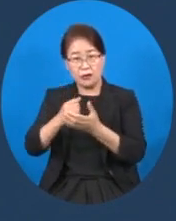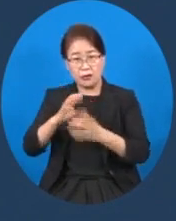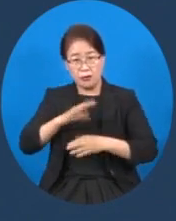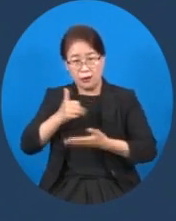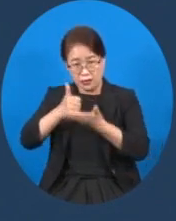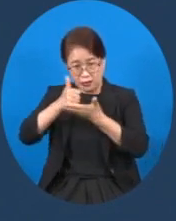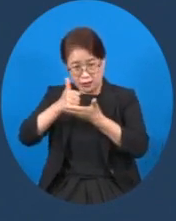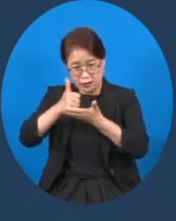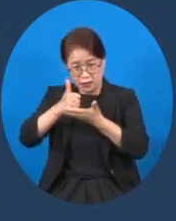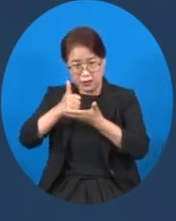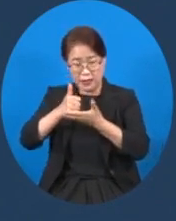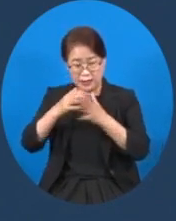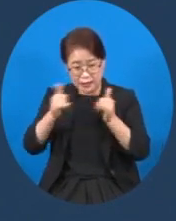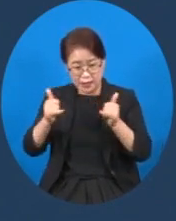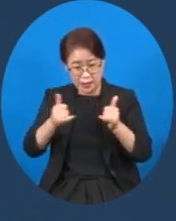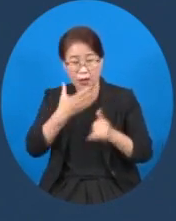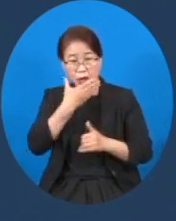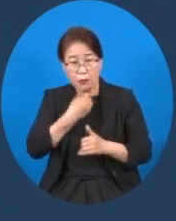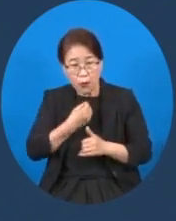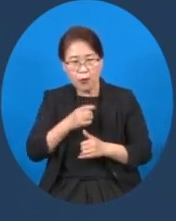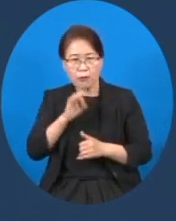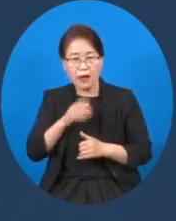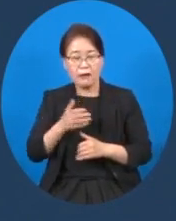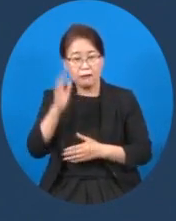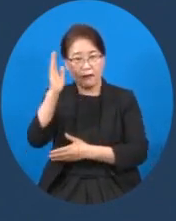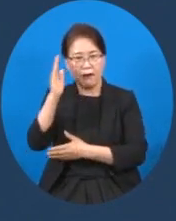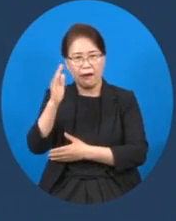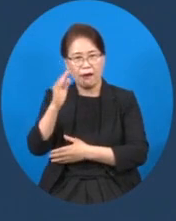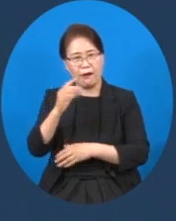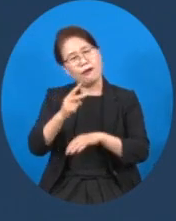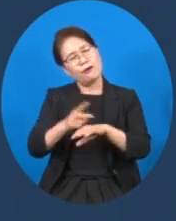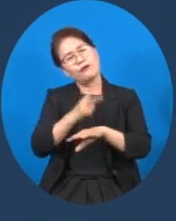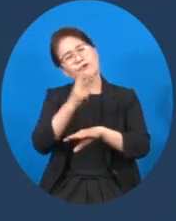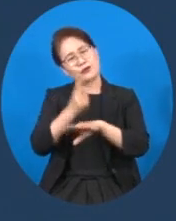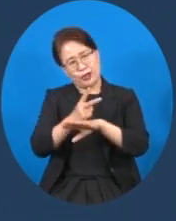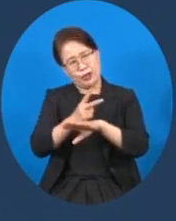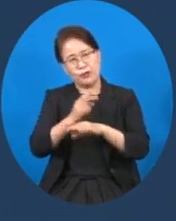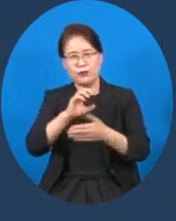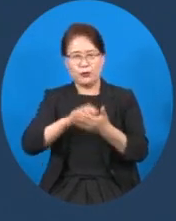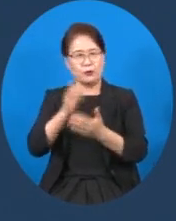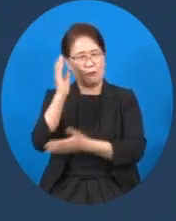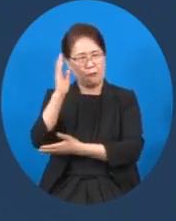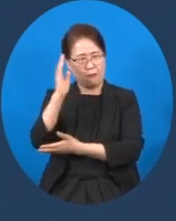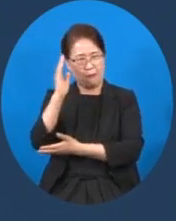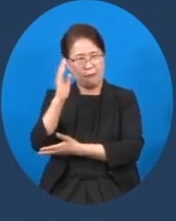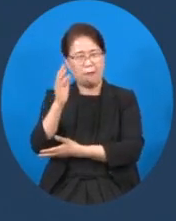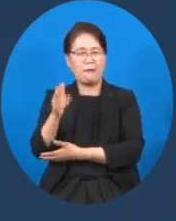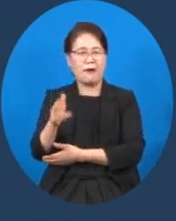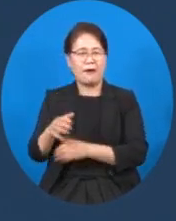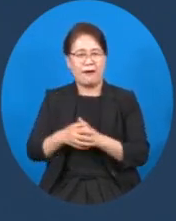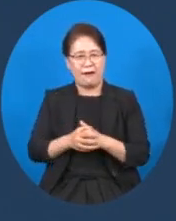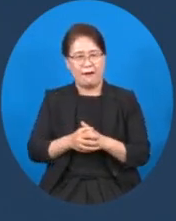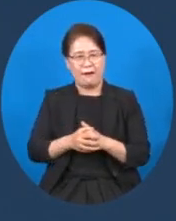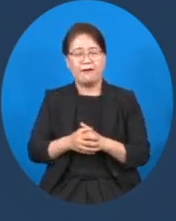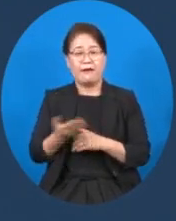자에게 약속하신 그 복만 설교를 해도요, 두 시간 할 것 같더라고요. 근데 저는 이